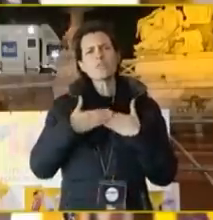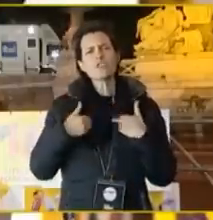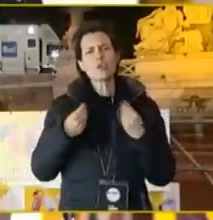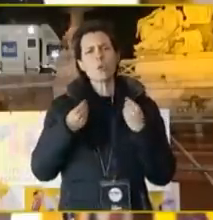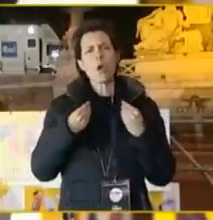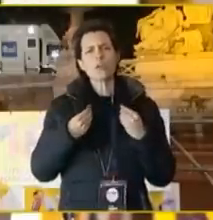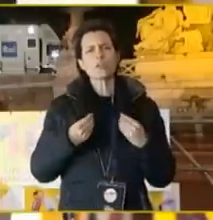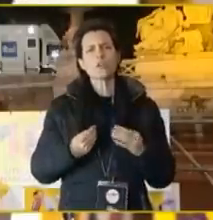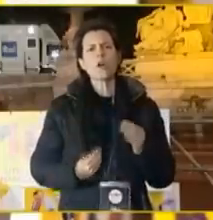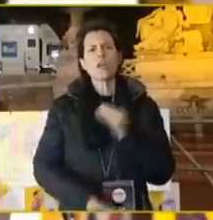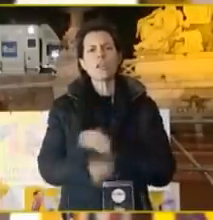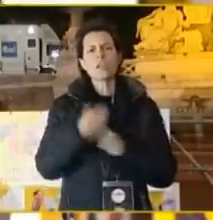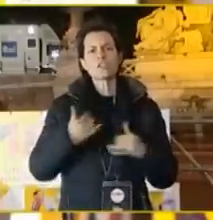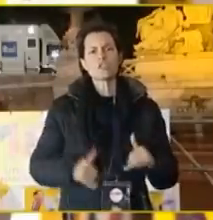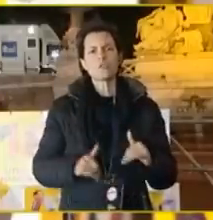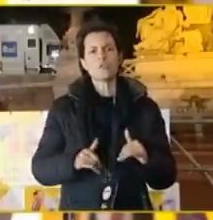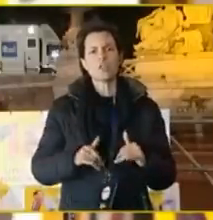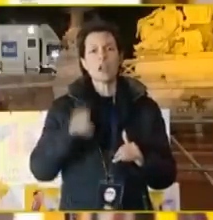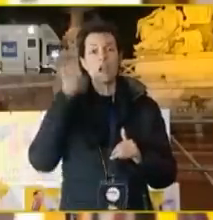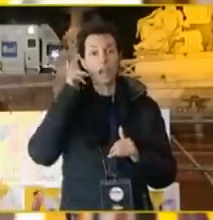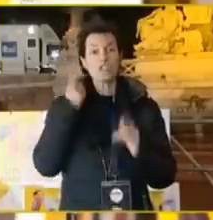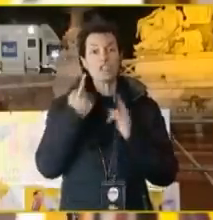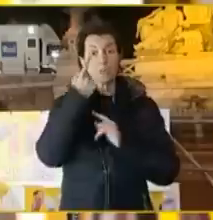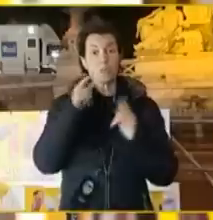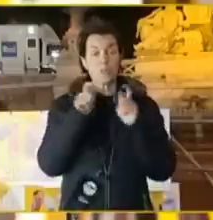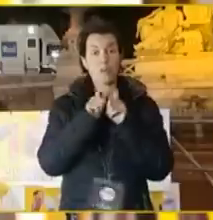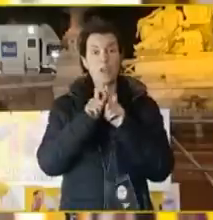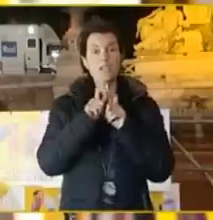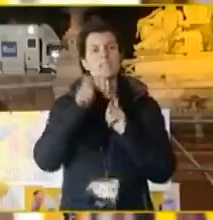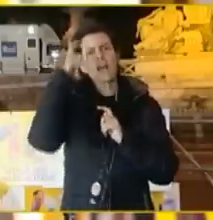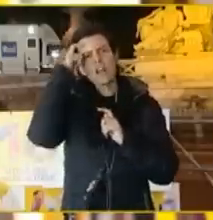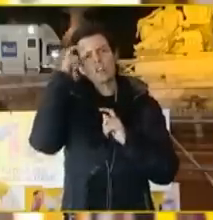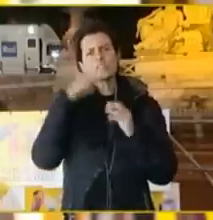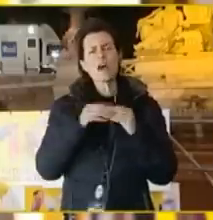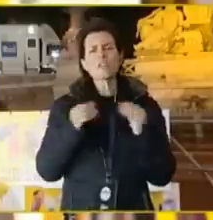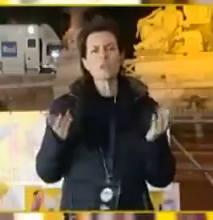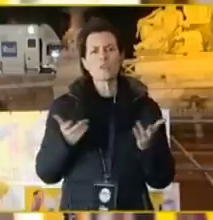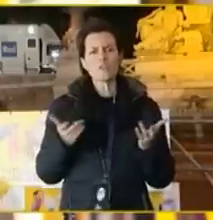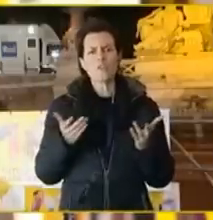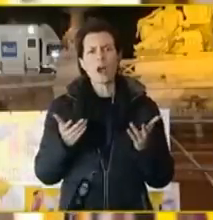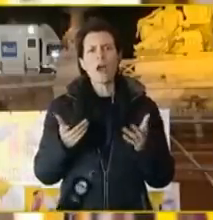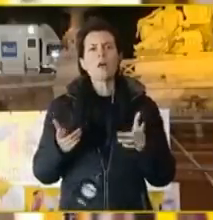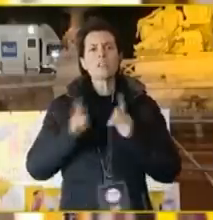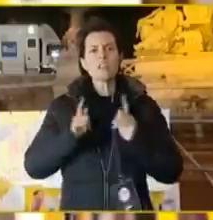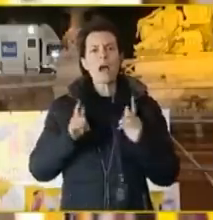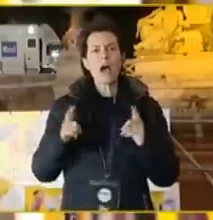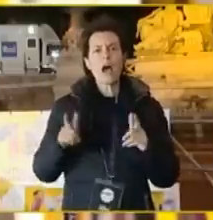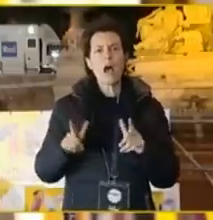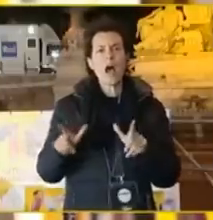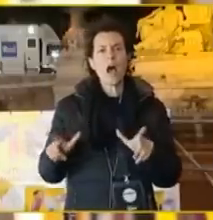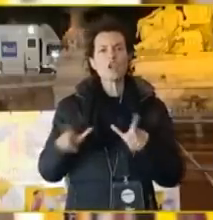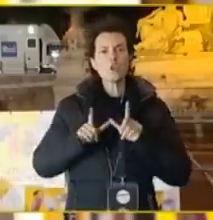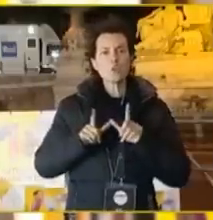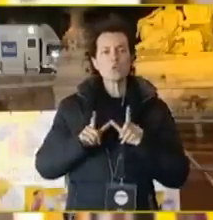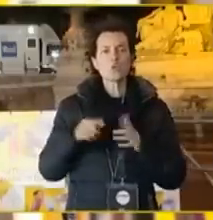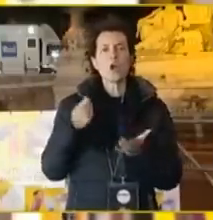che è il primo paese che fa figli in Europa, lo Stato mi deve dare una mano con mio figlio, pagando l'asilo